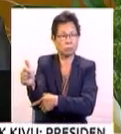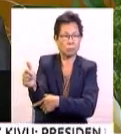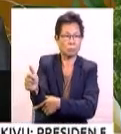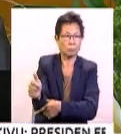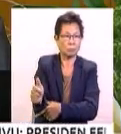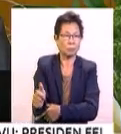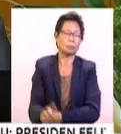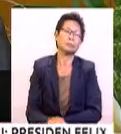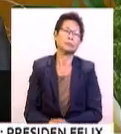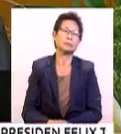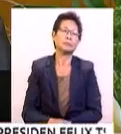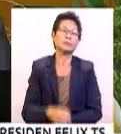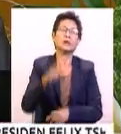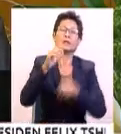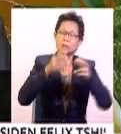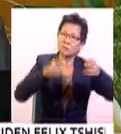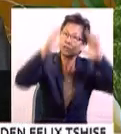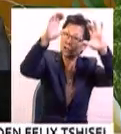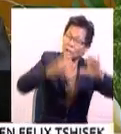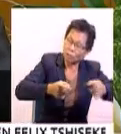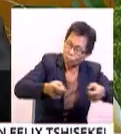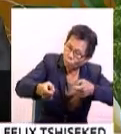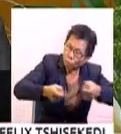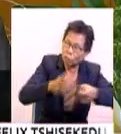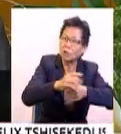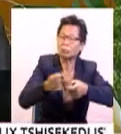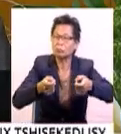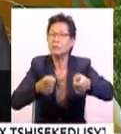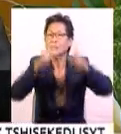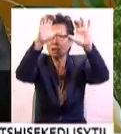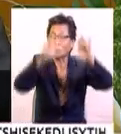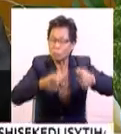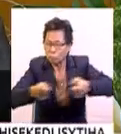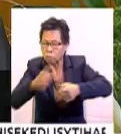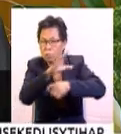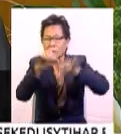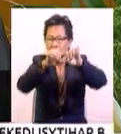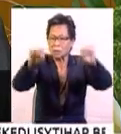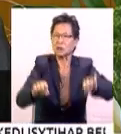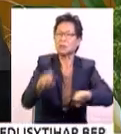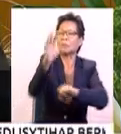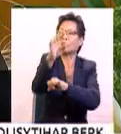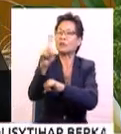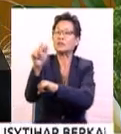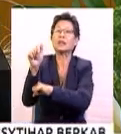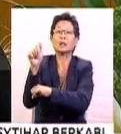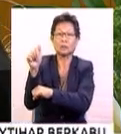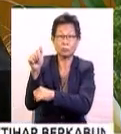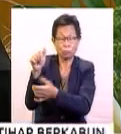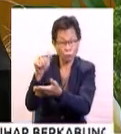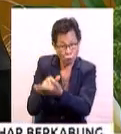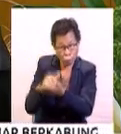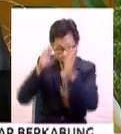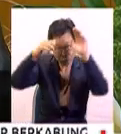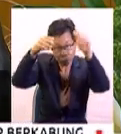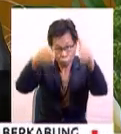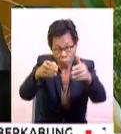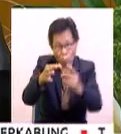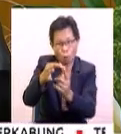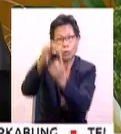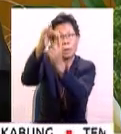atur Felda, cara pengurusannya, cara tadbir urusnya, sistemnya, dan inilah yang akan diberi perhatian